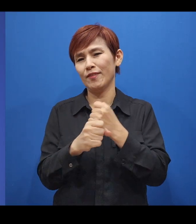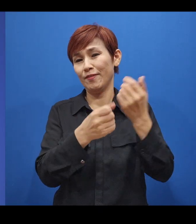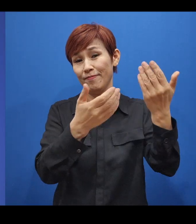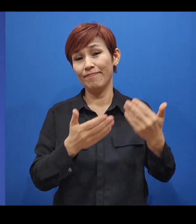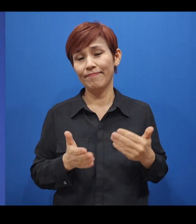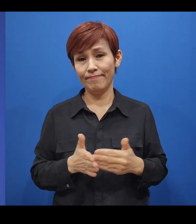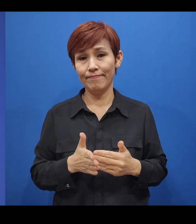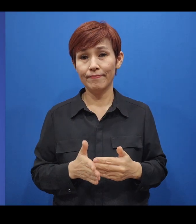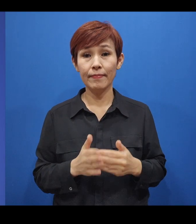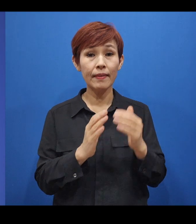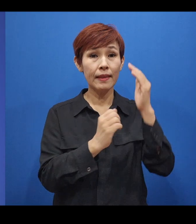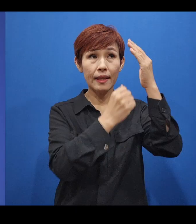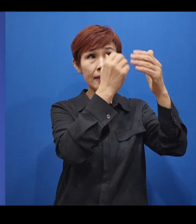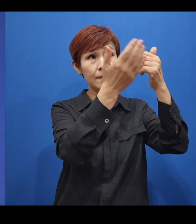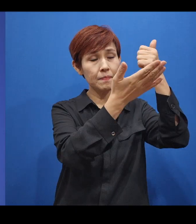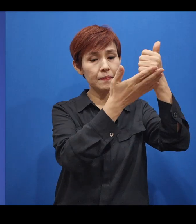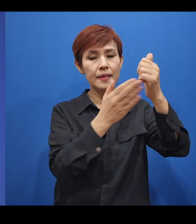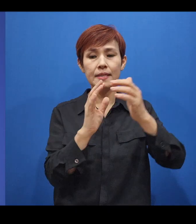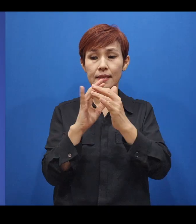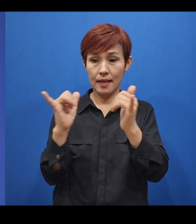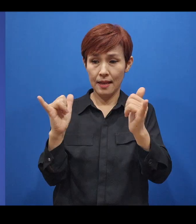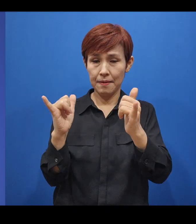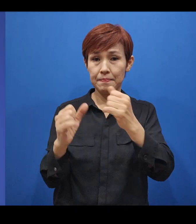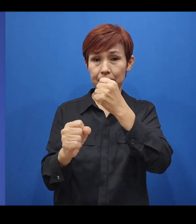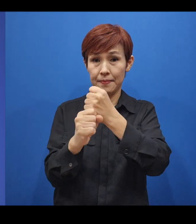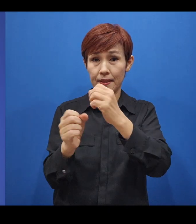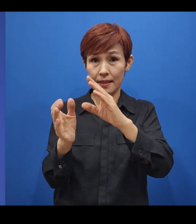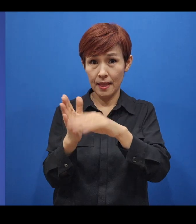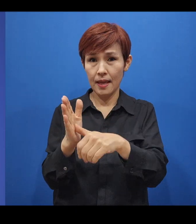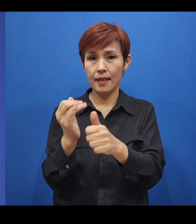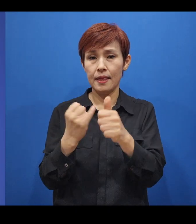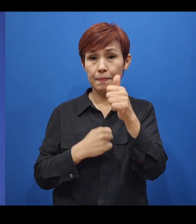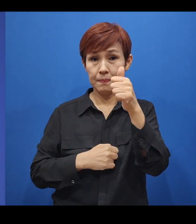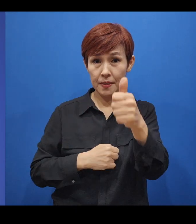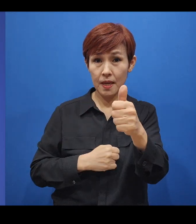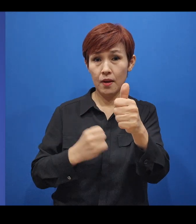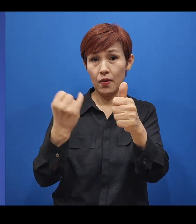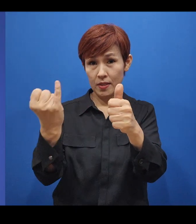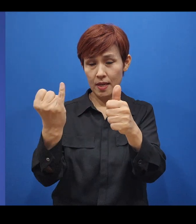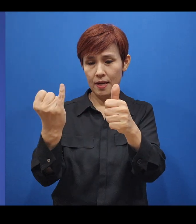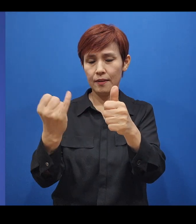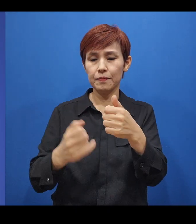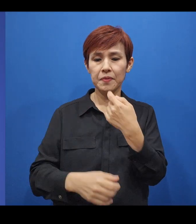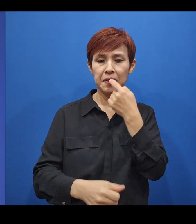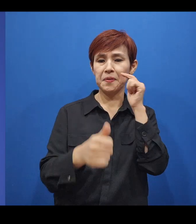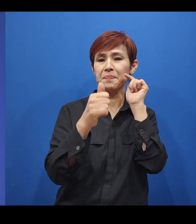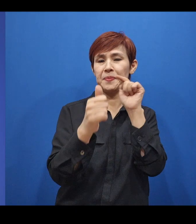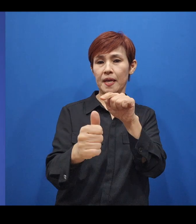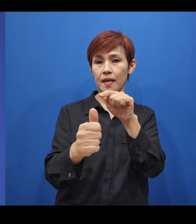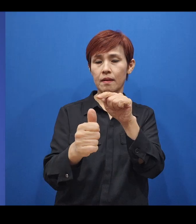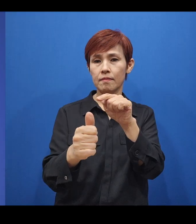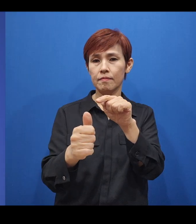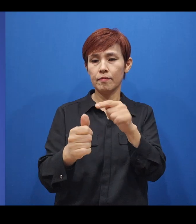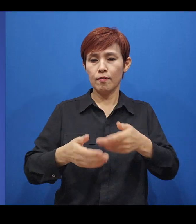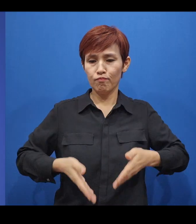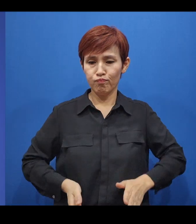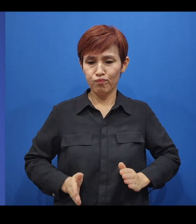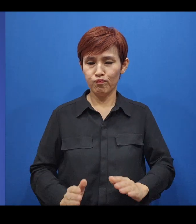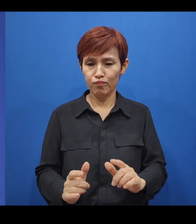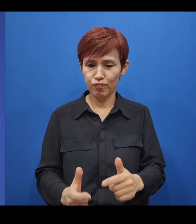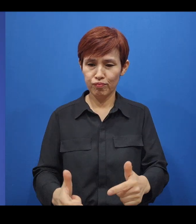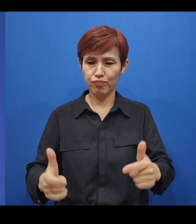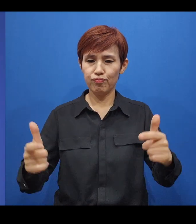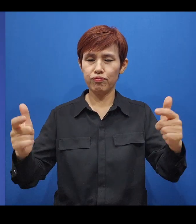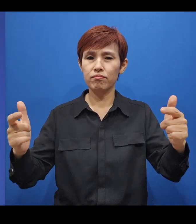하나님은 사람을 지으실 때 남자와 여자로 만드시고 그들에게 명령을 주셨어요. 생육하고